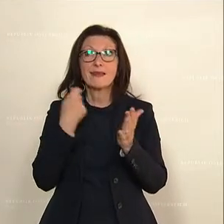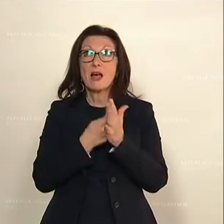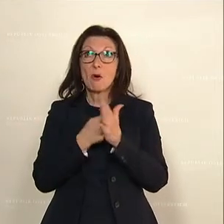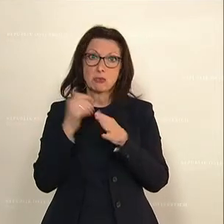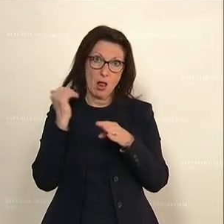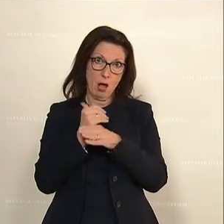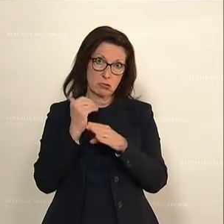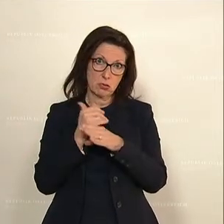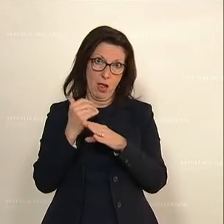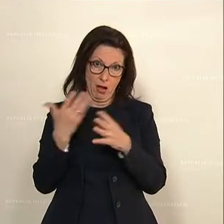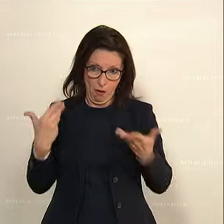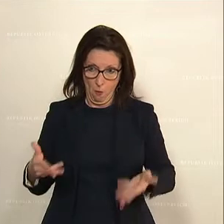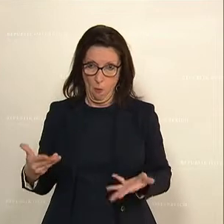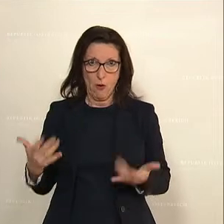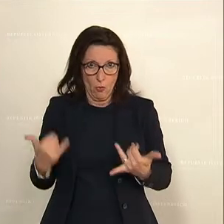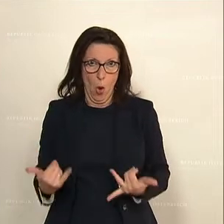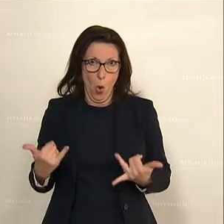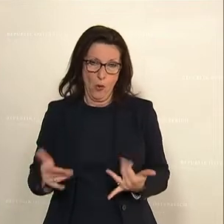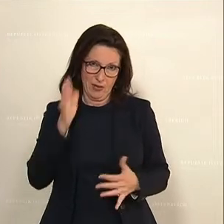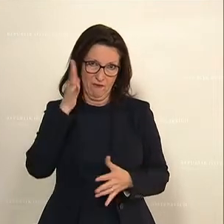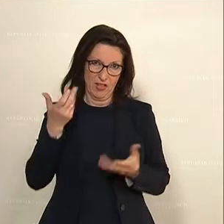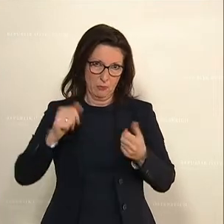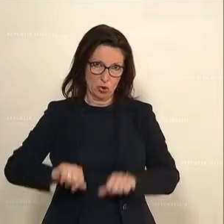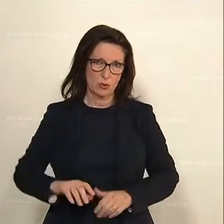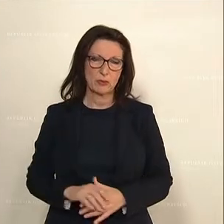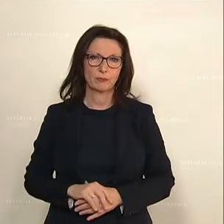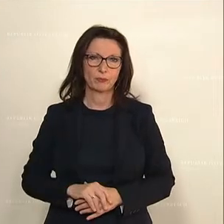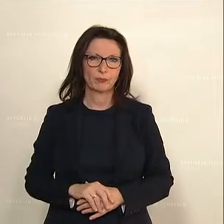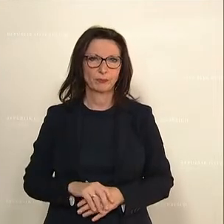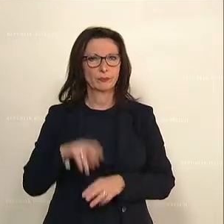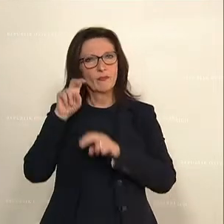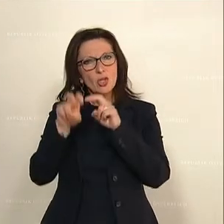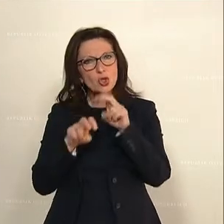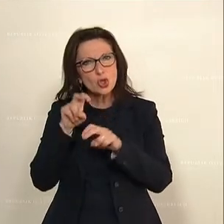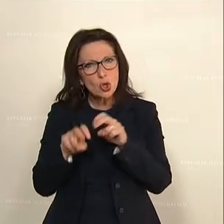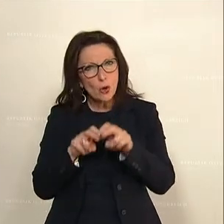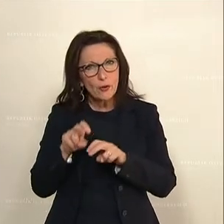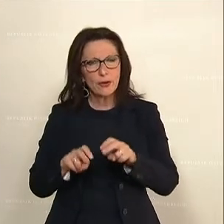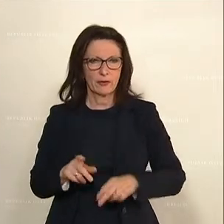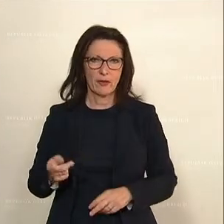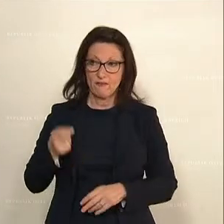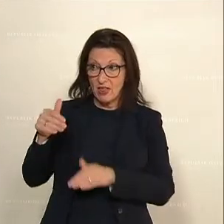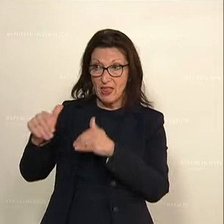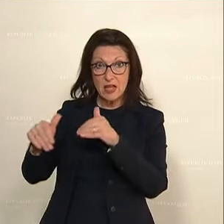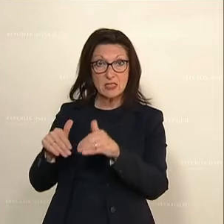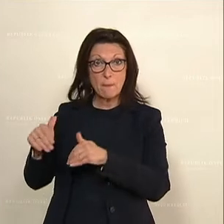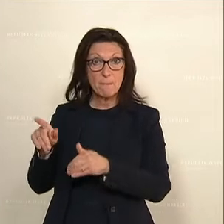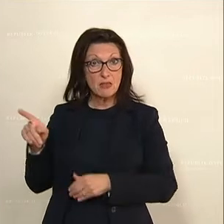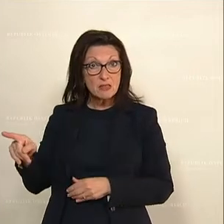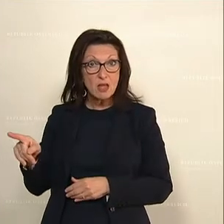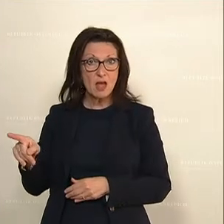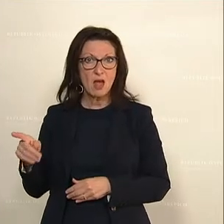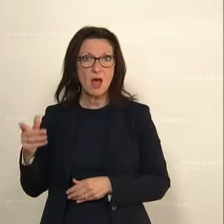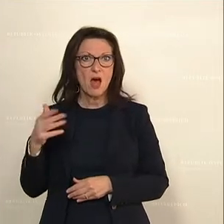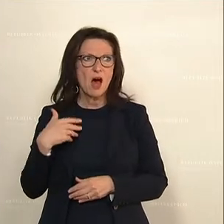wir heute beschließen. Eine Steuer, die vom Finanzminister kompliziert